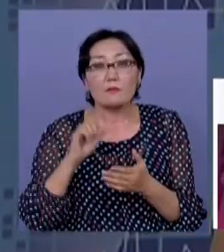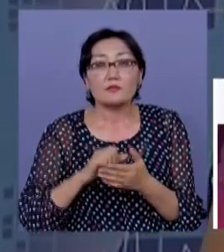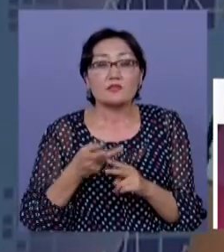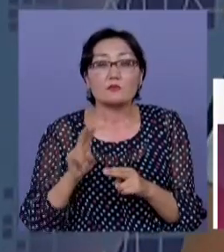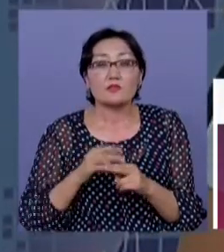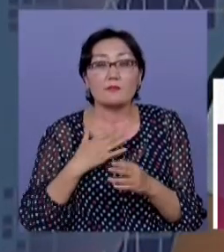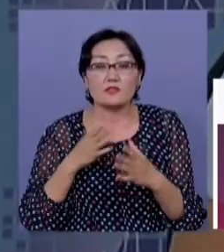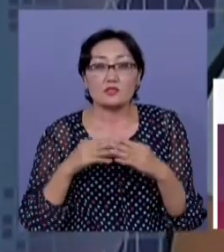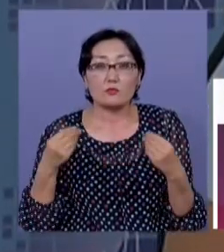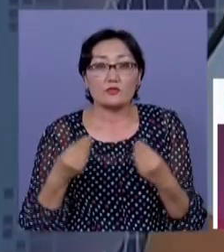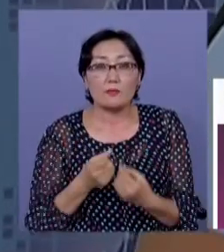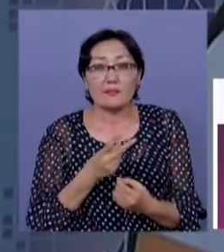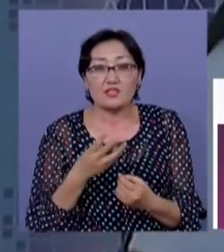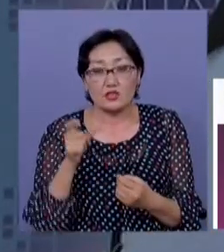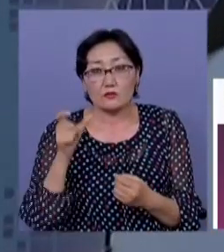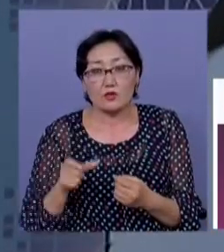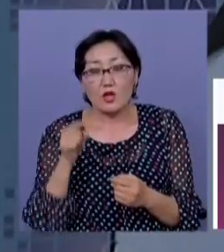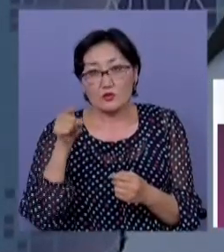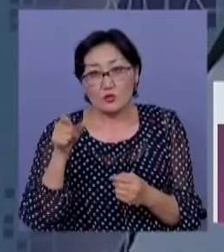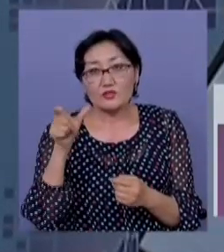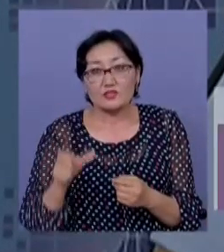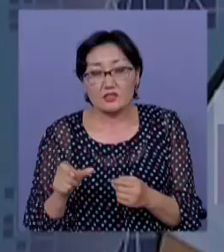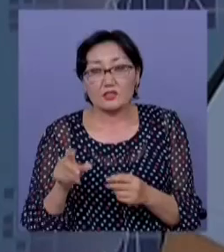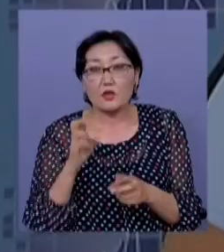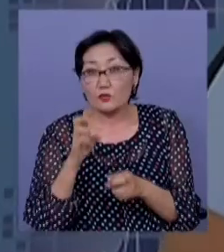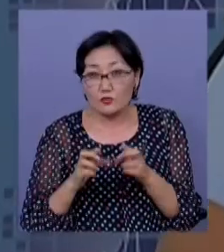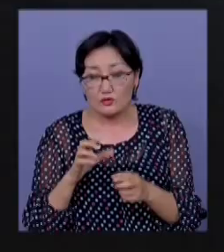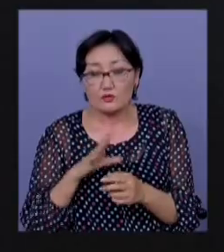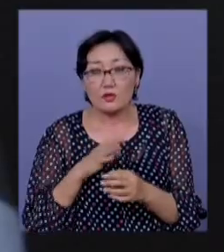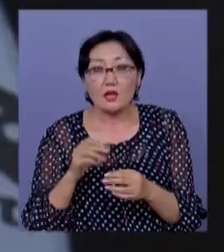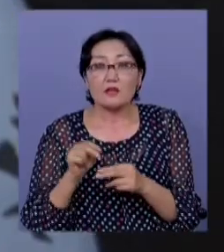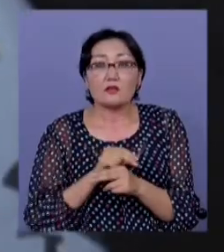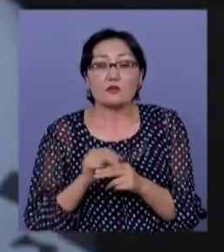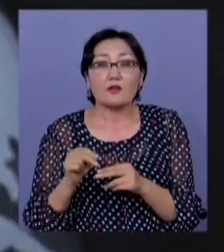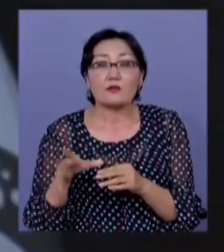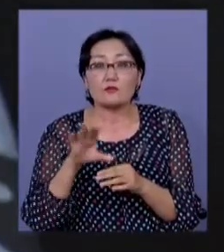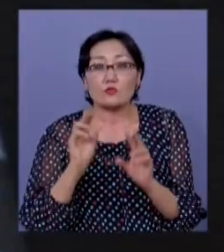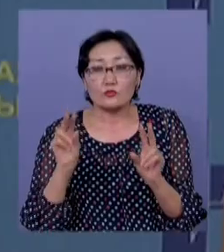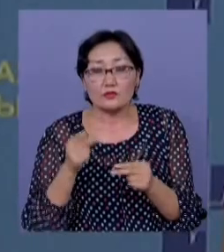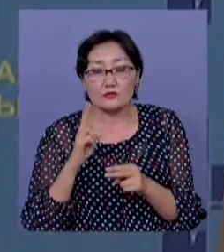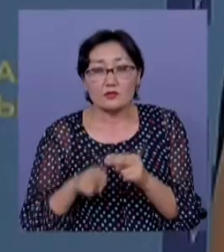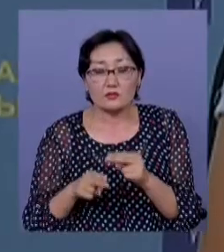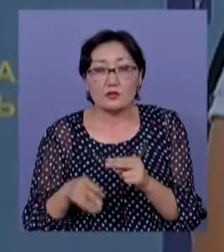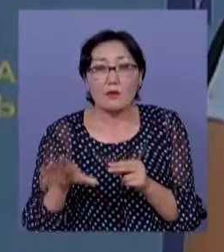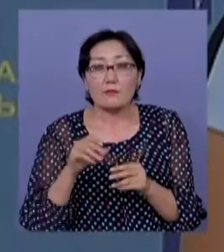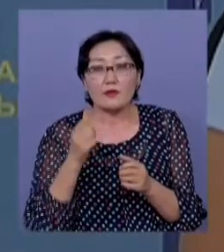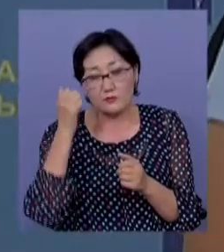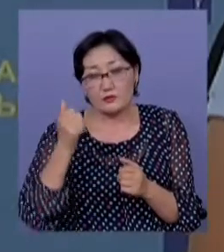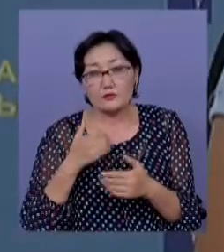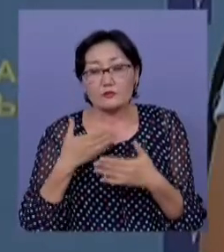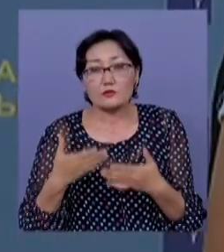біздің отбасымыздың бірнеше мүшелері сол кісінің қолынан ота жасатты. Бәрі сәтті аяқталды. Айтар алғысымыз шексіз.